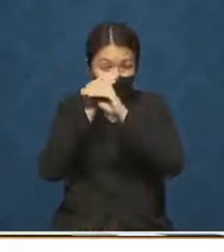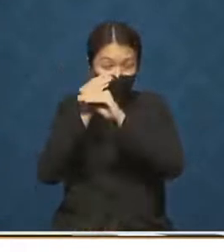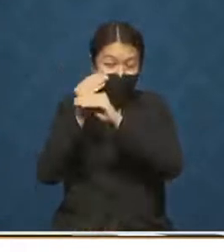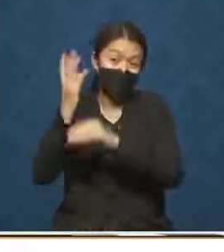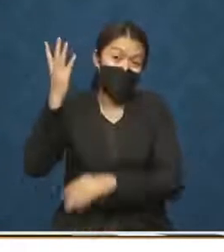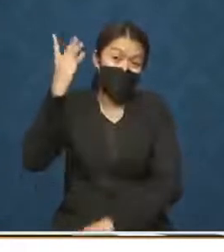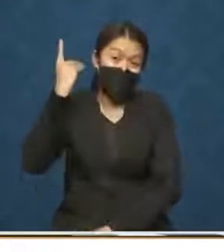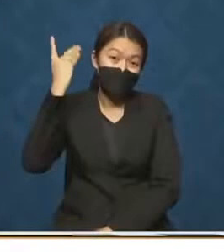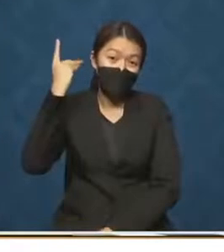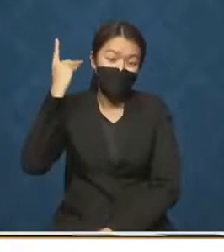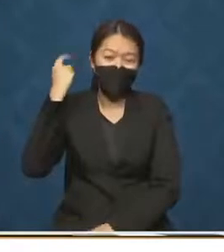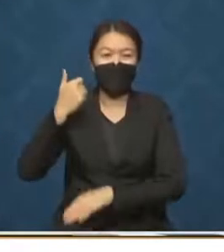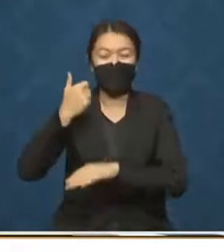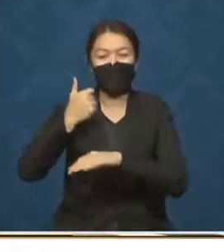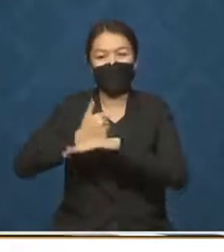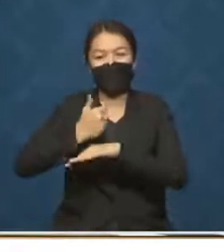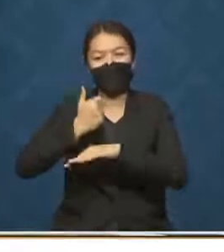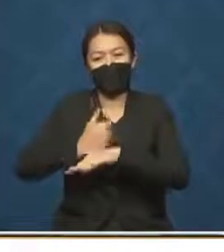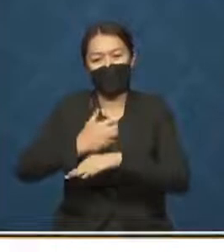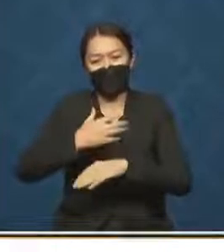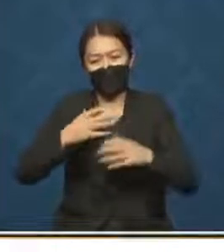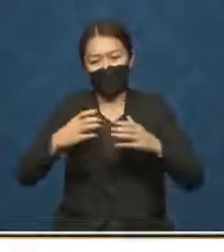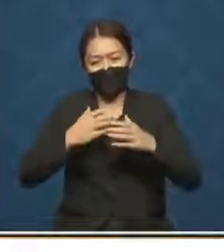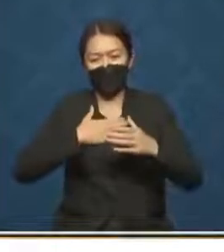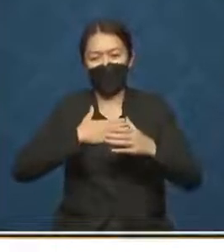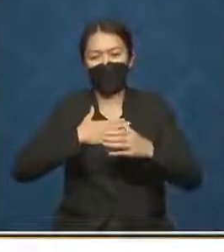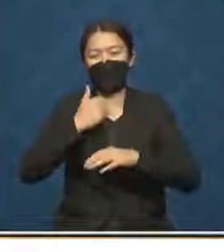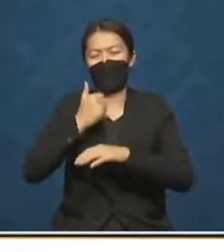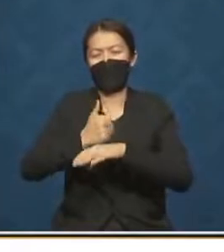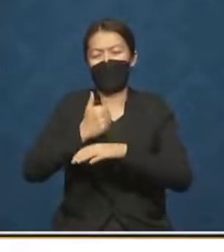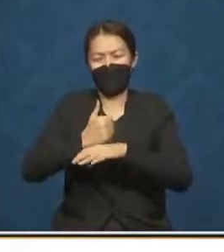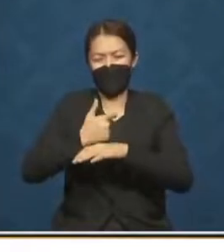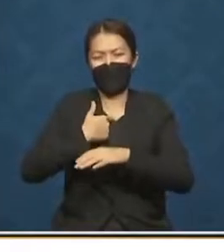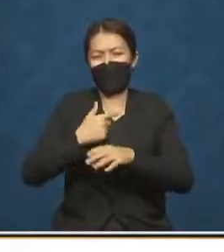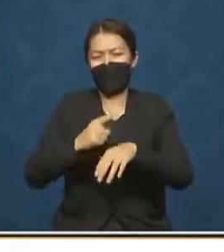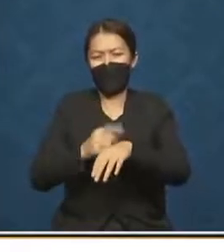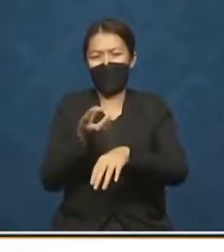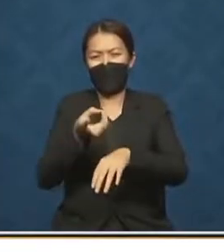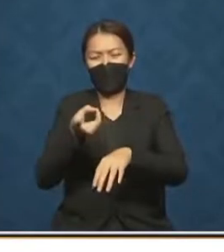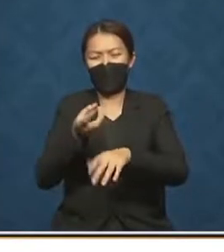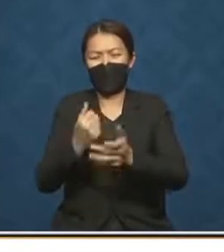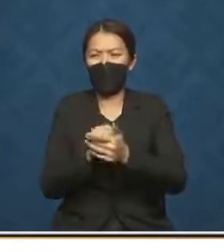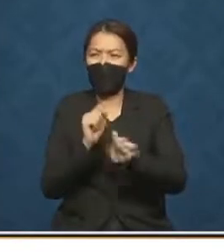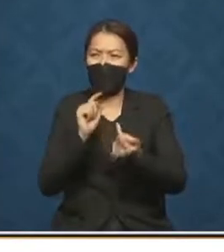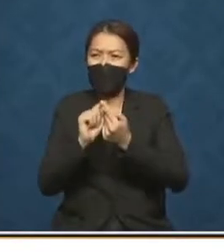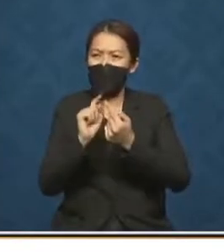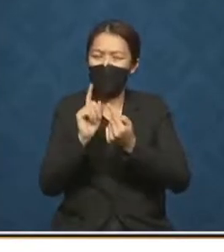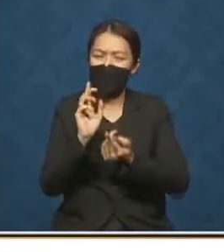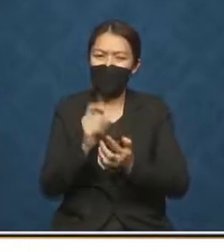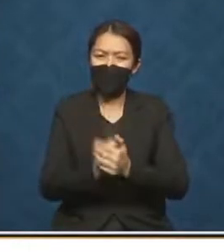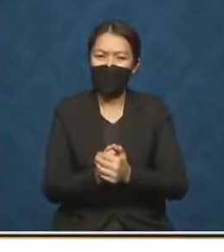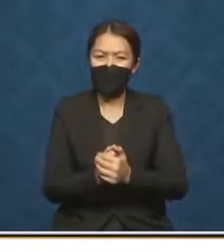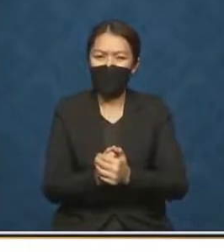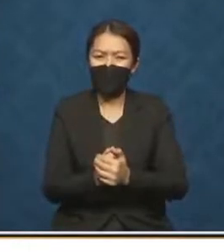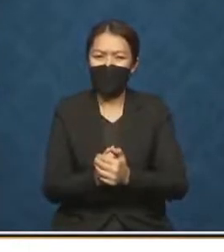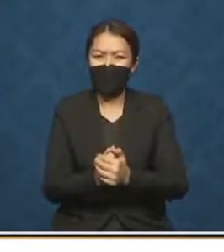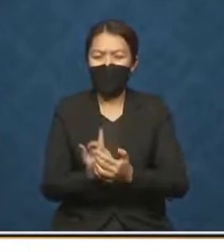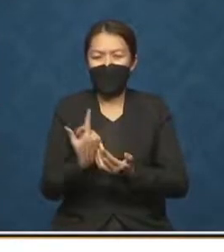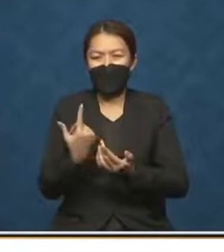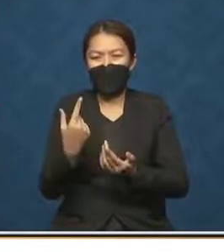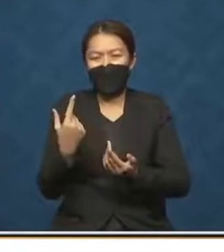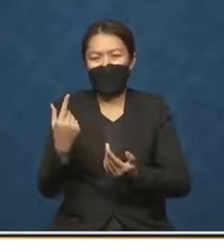เมื่ว่าวว่าหนาพัผมนี่วจะไม่พดไมได้เพเวลามาน้อยพูดถงเรื่องของรามเกียน